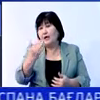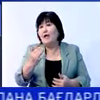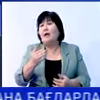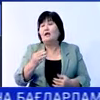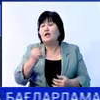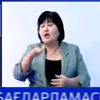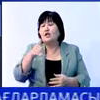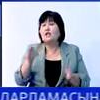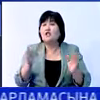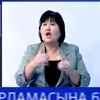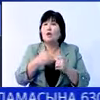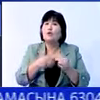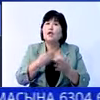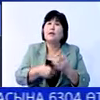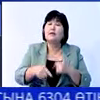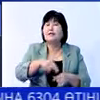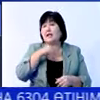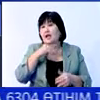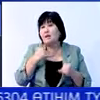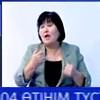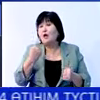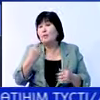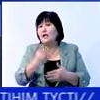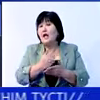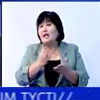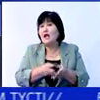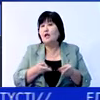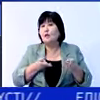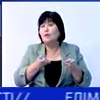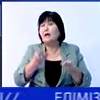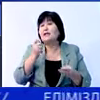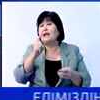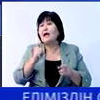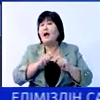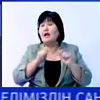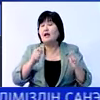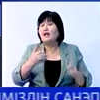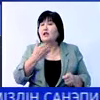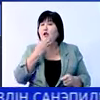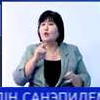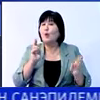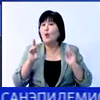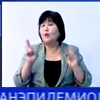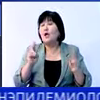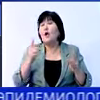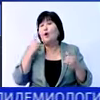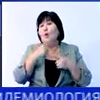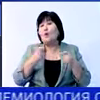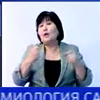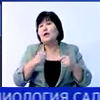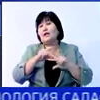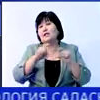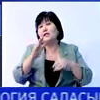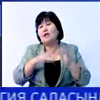несие алып, шағын және орта бизнеске ден қоюда. Бірі нан өнімдерін пісіретін цех ашса, енді бірі сұлулық салонын, қонақ үй кешенін салып,